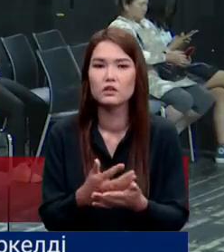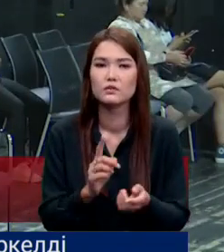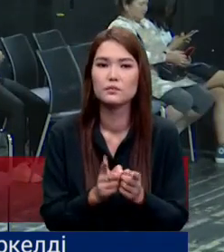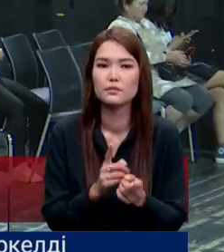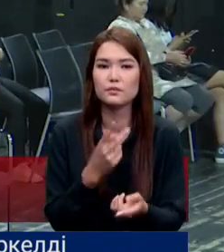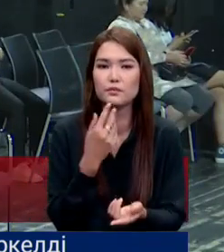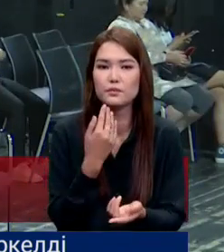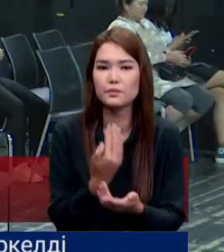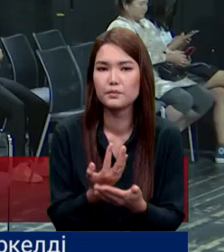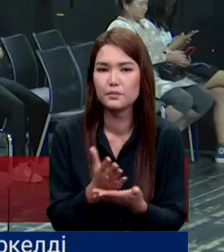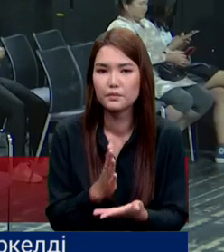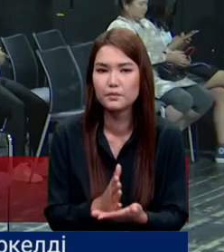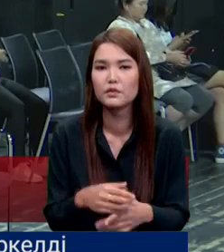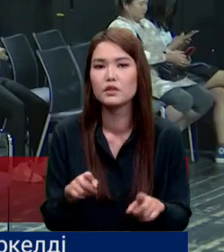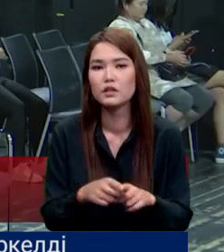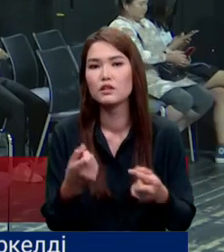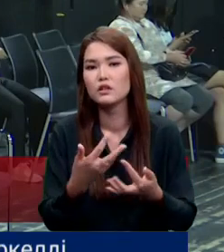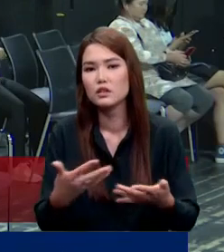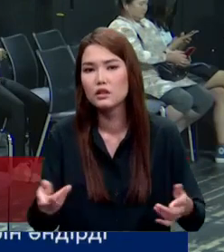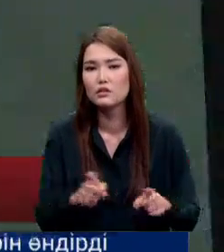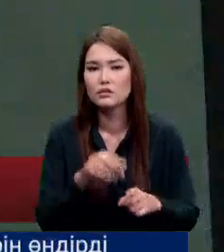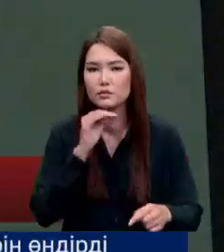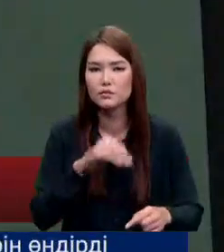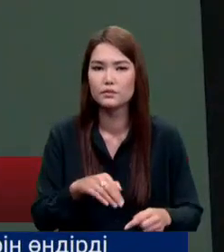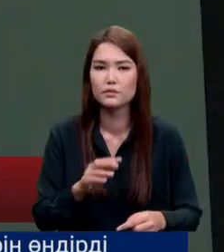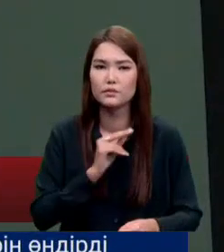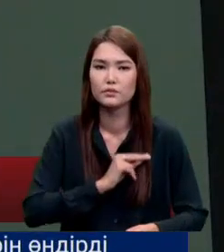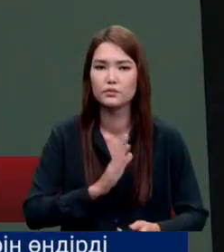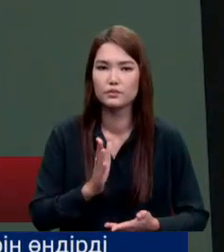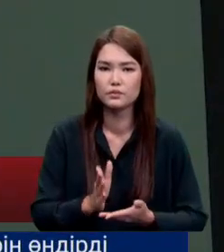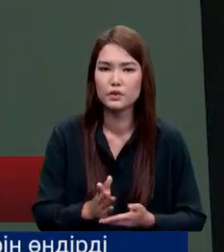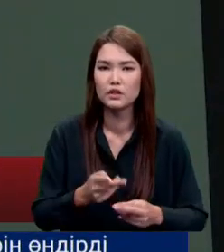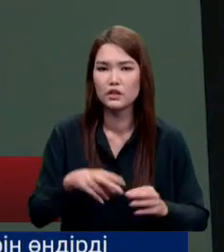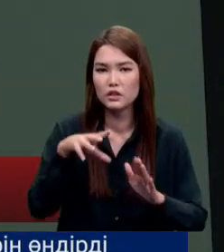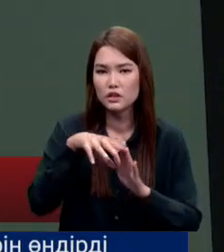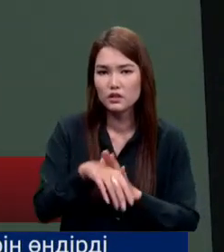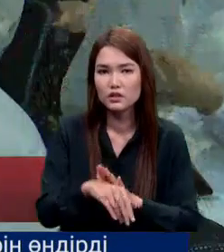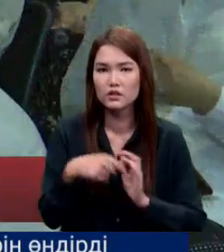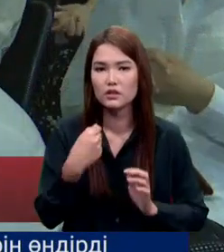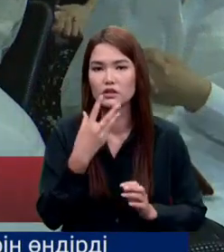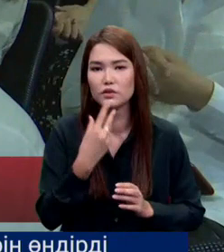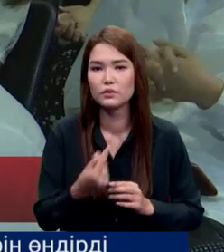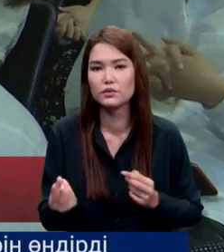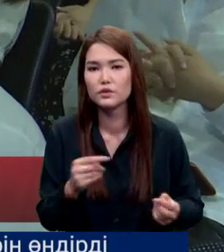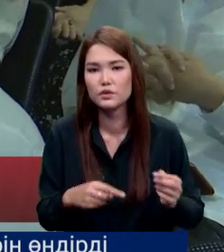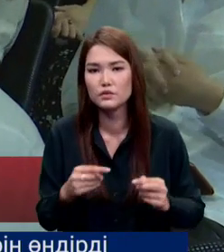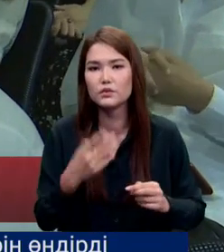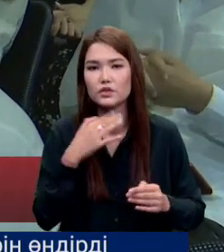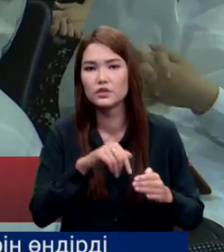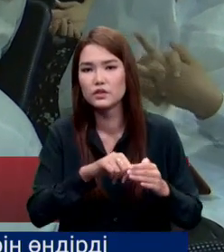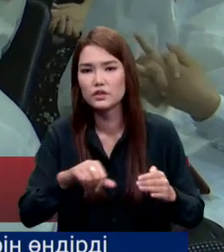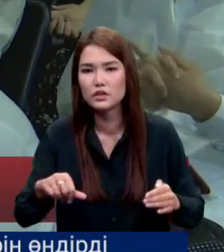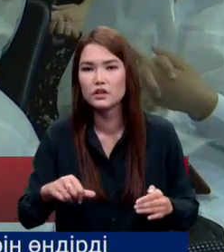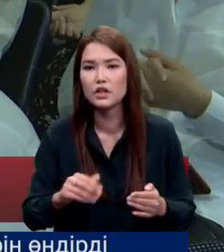бұлар алдыңғы қатарда сұранысқа көп ие мамандықтар. Қазақстанда ең танымал мамандық ақпараттық технологиялар. Соңғы 2